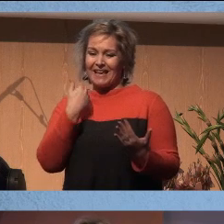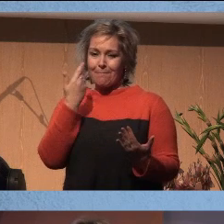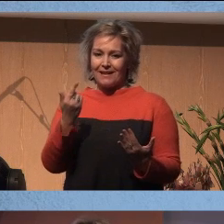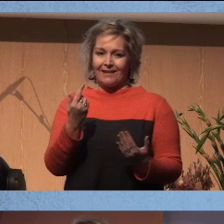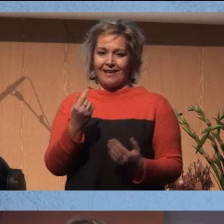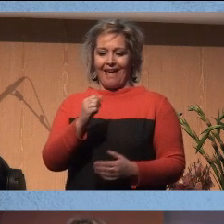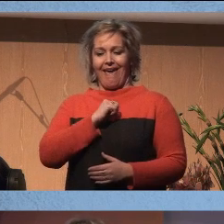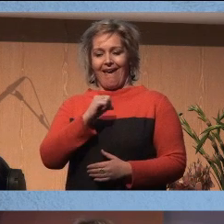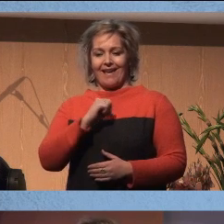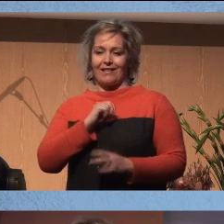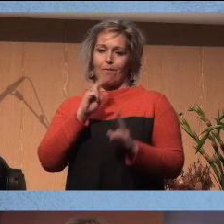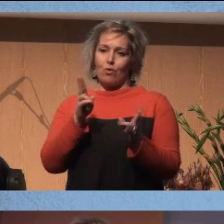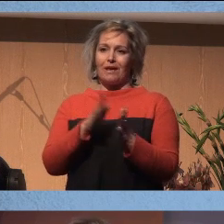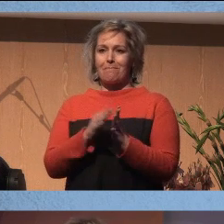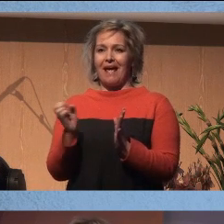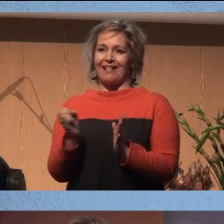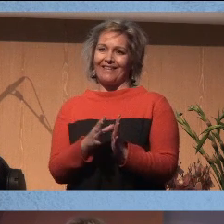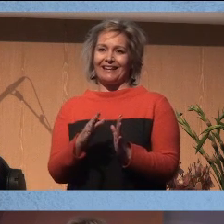et eget